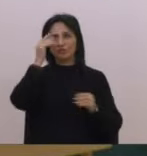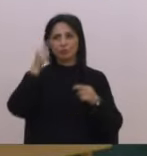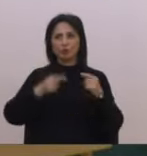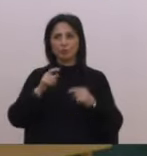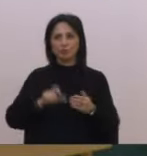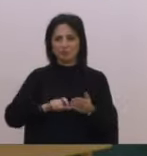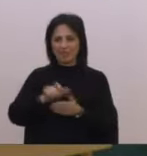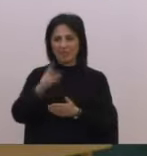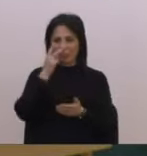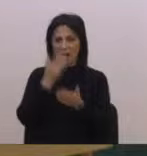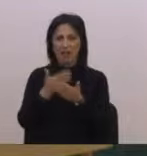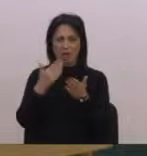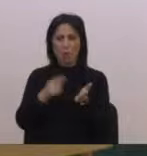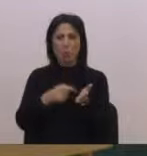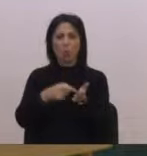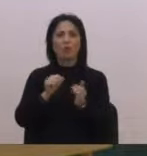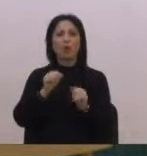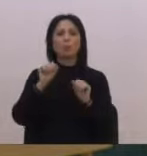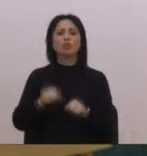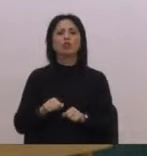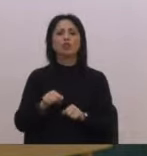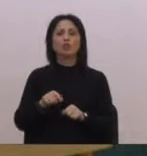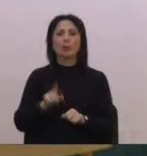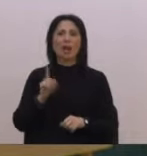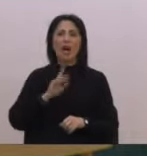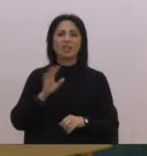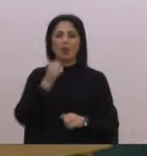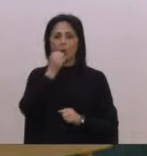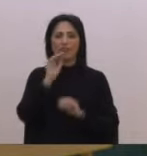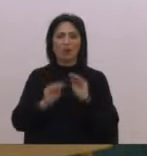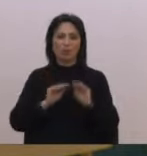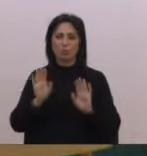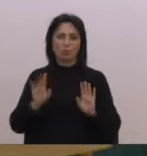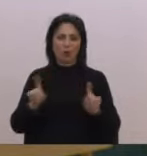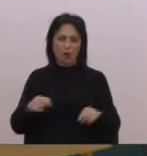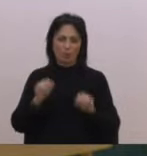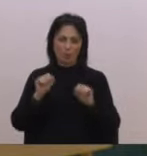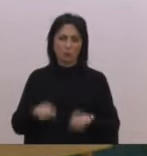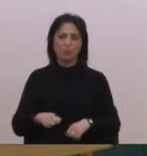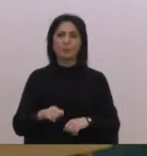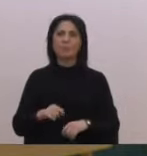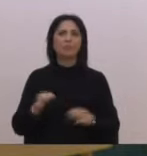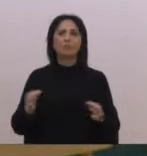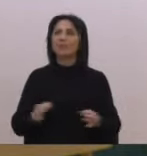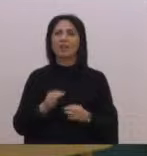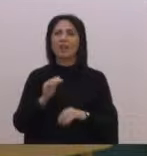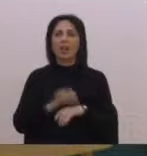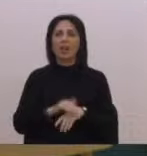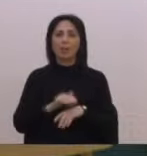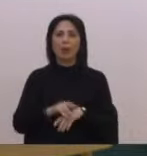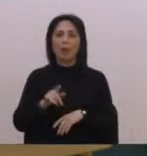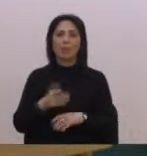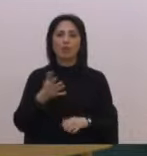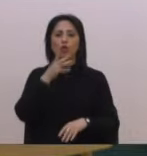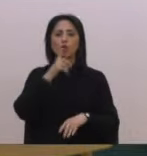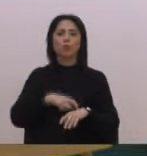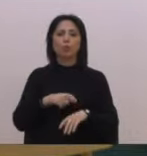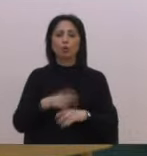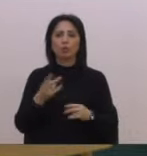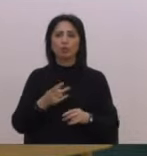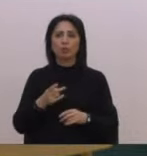გზებიც განახეთ, როგორ შეიძლება ინფრასტრუქტურას რო არ დაელოდოთ, ისე განახორციელოთ ეს. არანაირი არგუმენტი, რომ ამას თურმე დრო